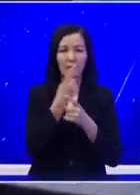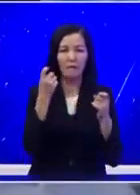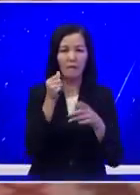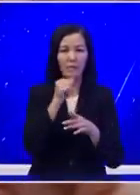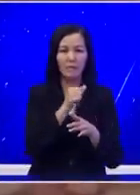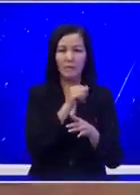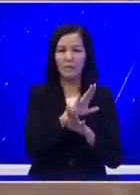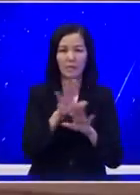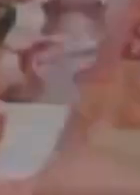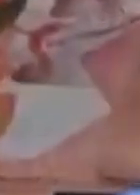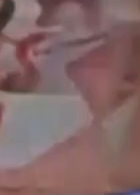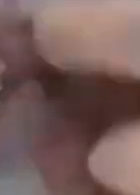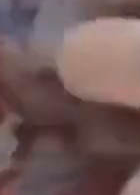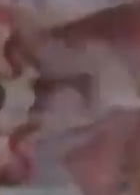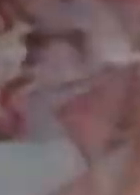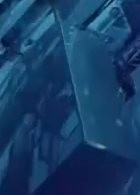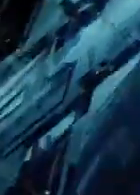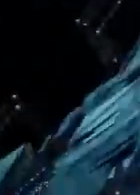разглашается.